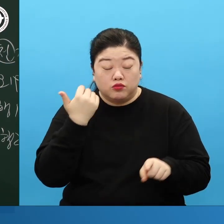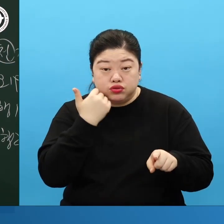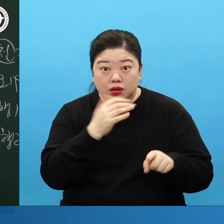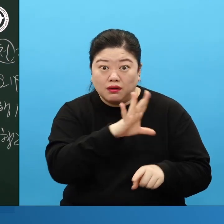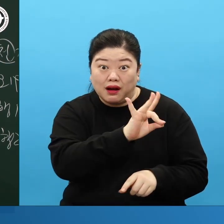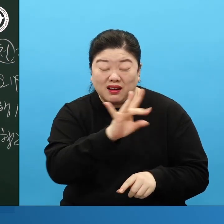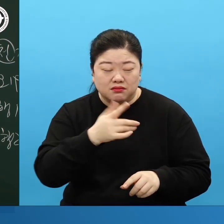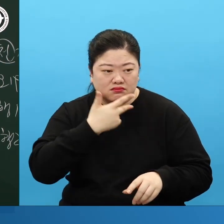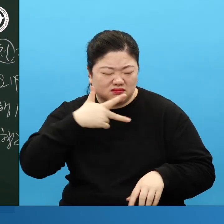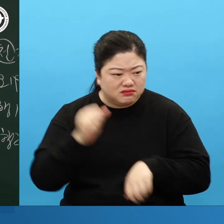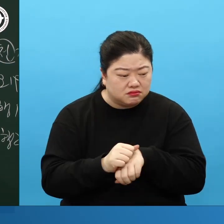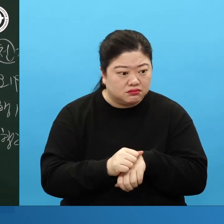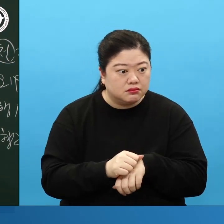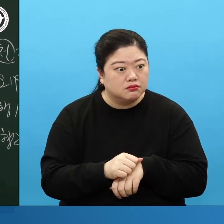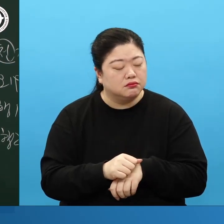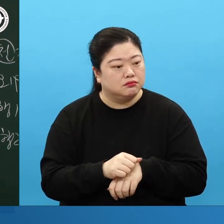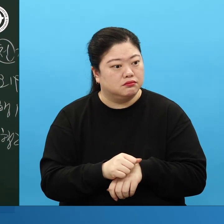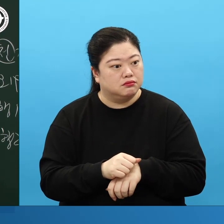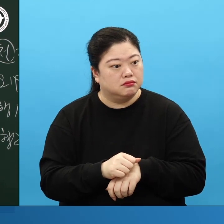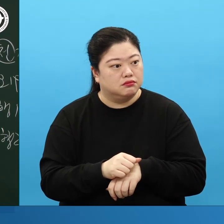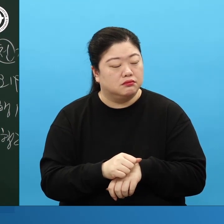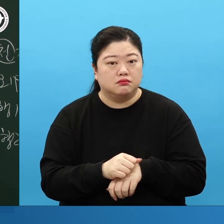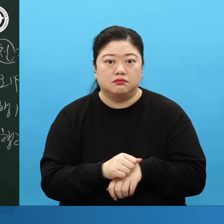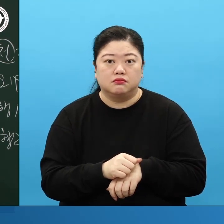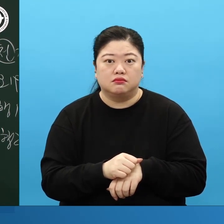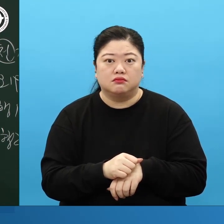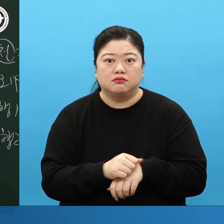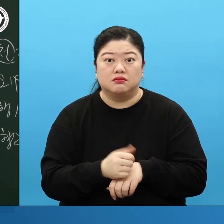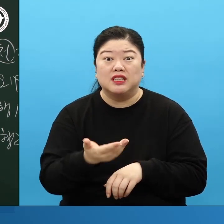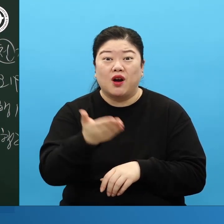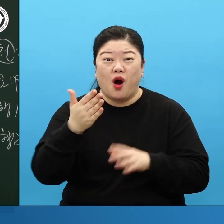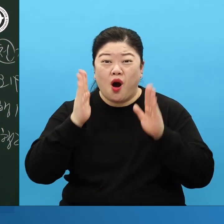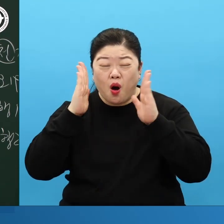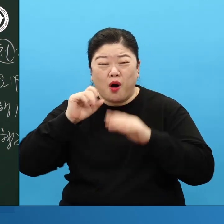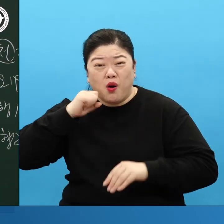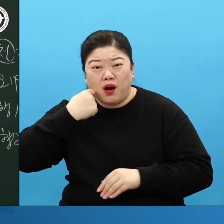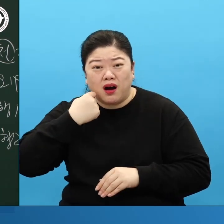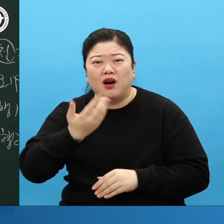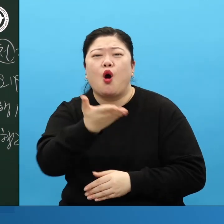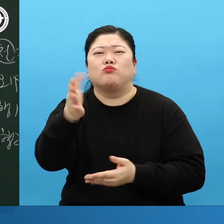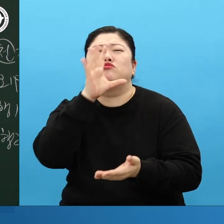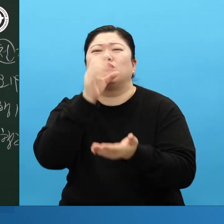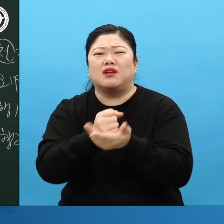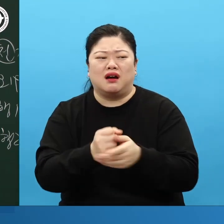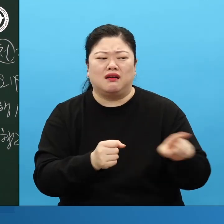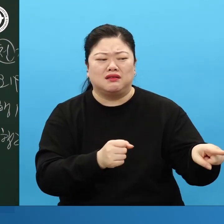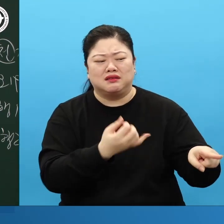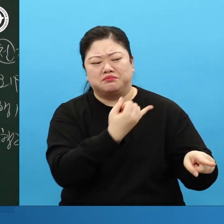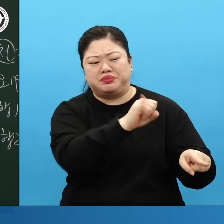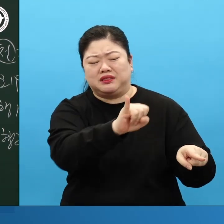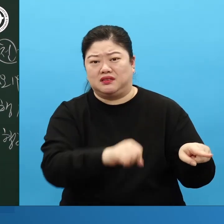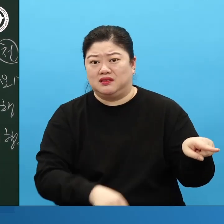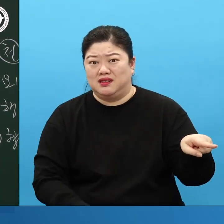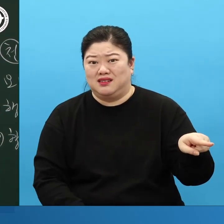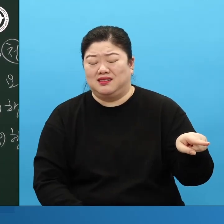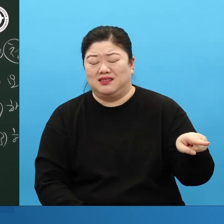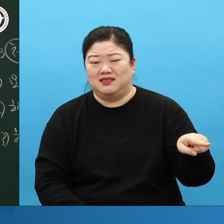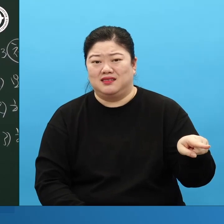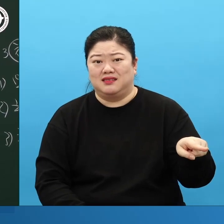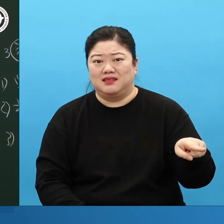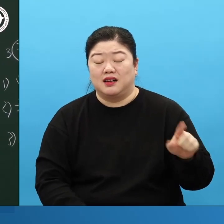algo normal, ¿verdad? 여러분이 잘 안 되죠. 그게 정상이에요. Para ustedes no funciona bien, ¿verdad? Eso es lo 내가 normal. 말이야 지금 와서 중국말 배우려니까 너무 시간이